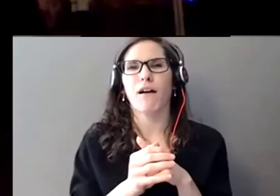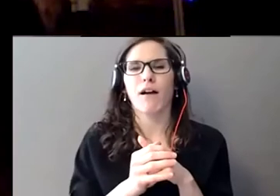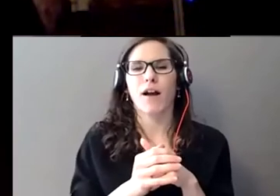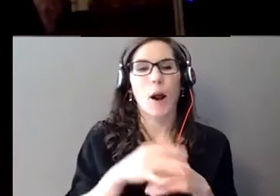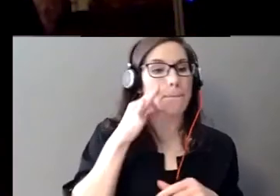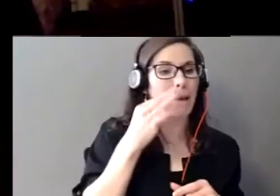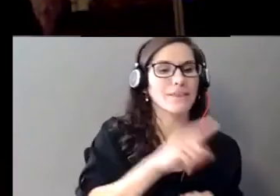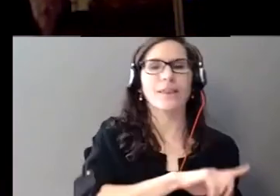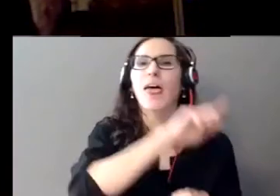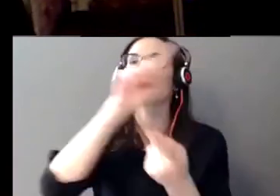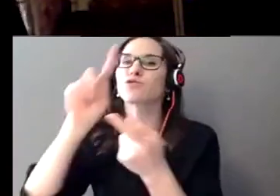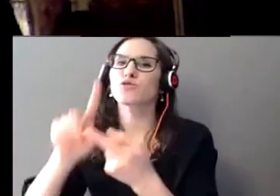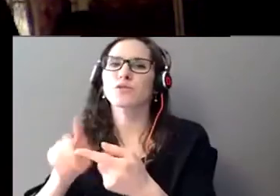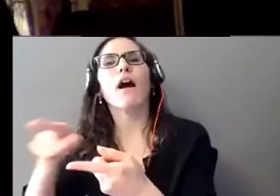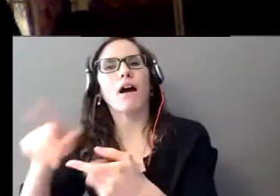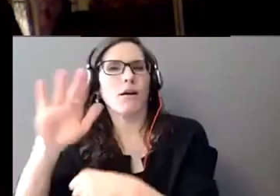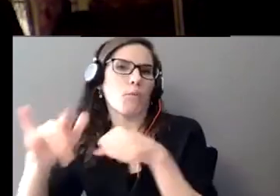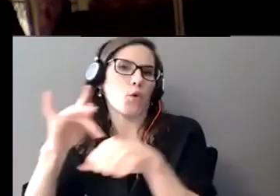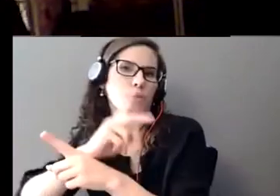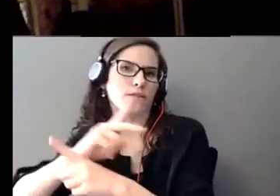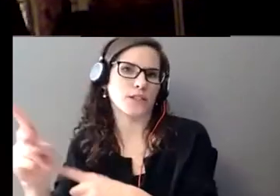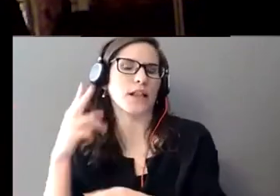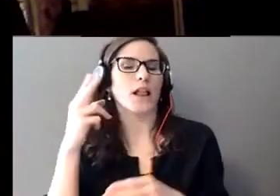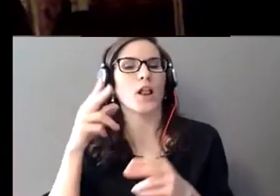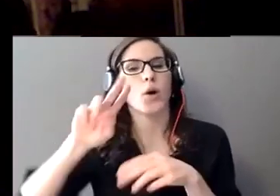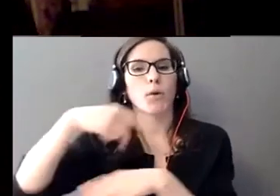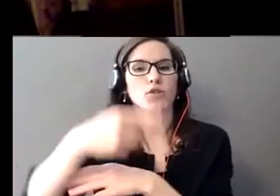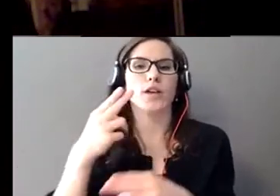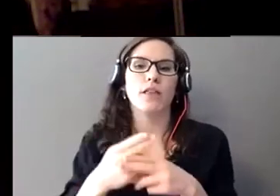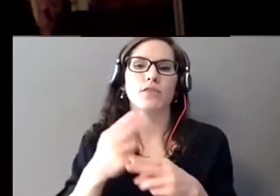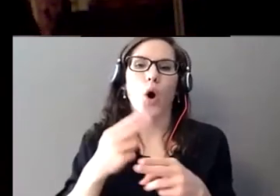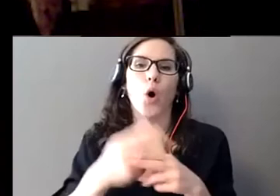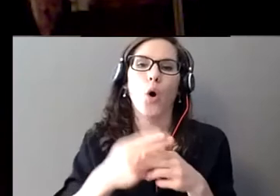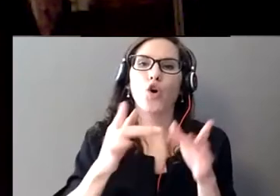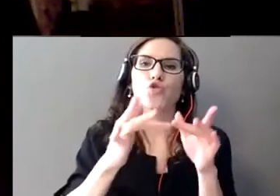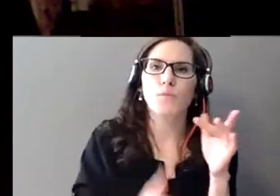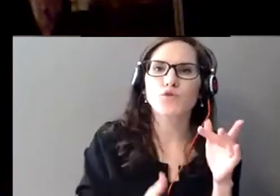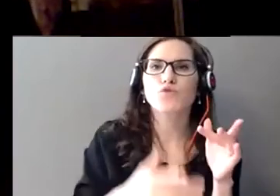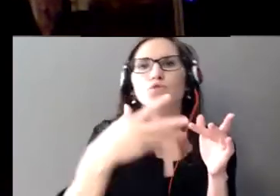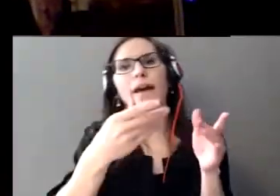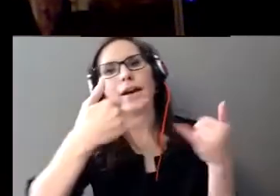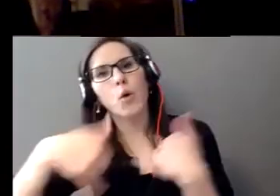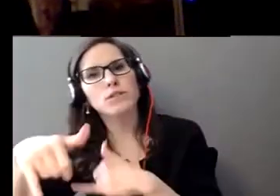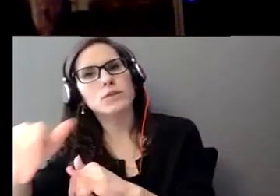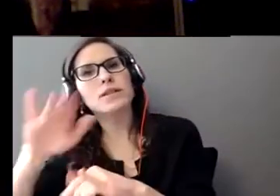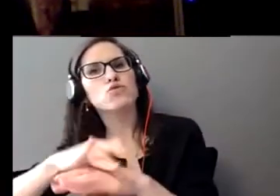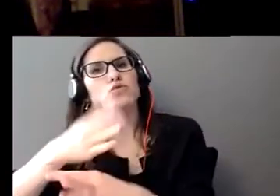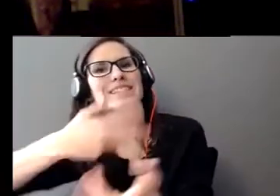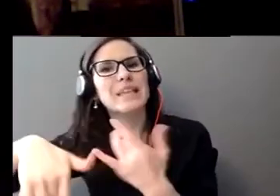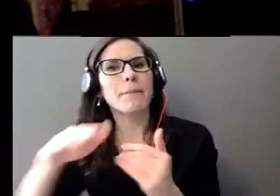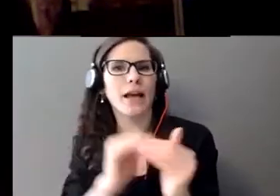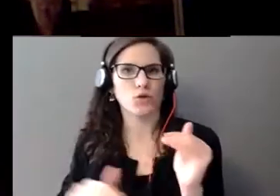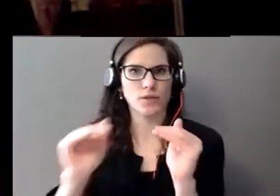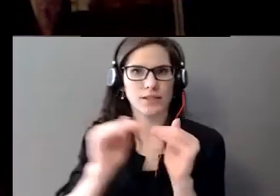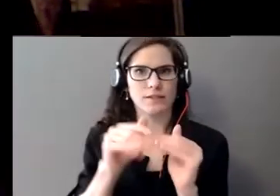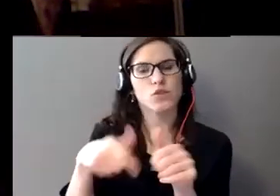professionnel, c'est un projet qui s'intitule Rupture et continuité des dynamiques inclusives » qui est conduit à partir de cinq études